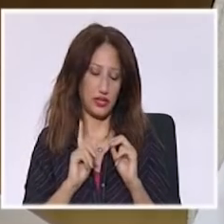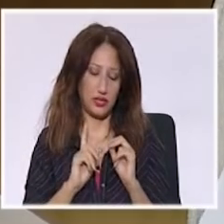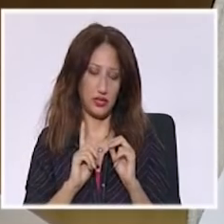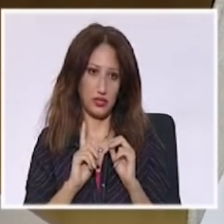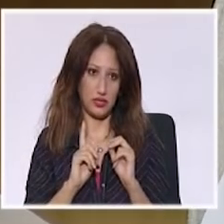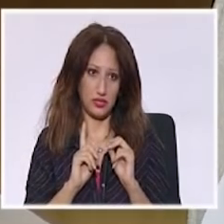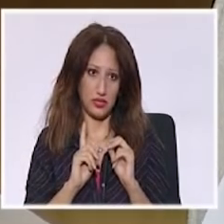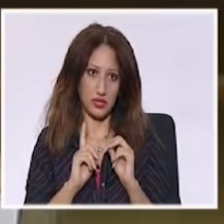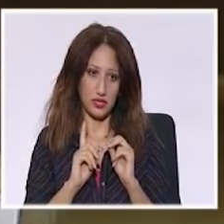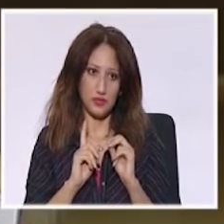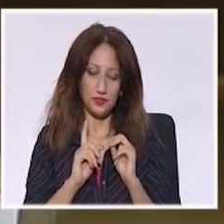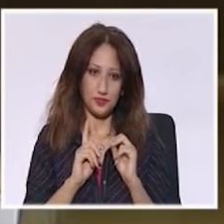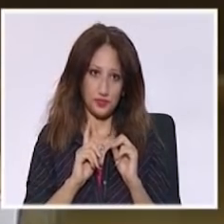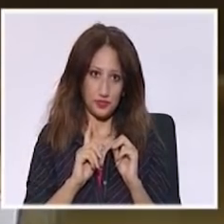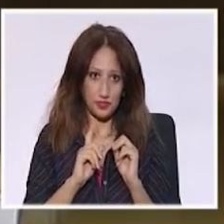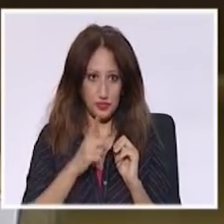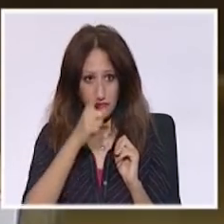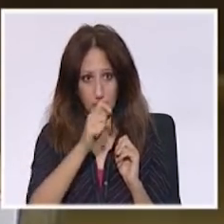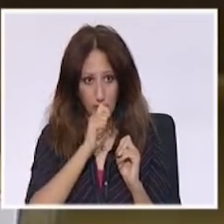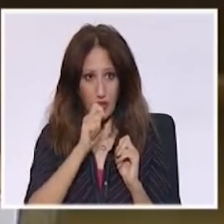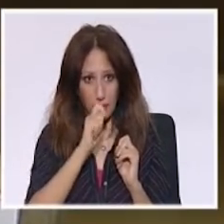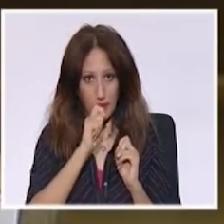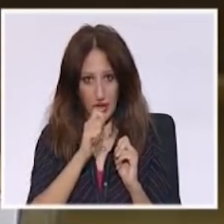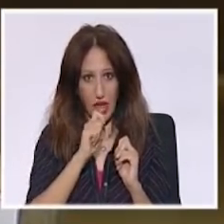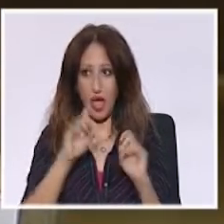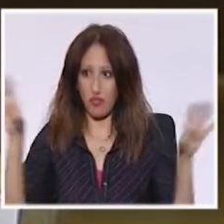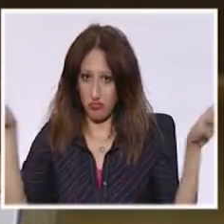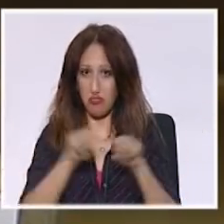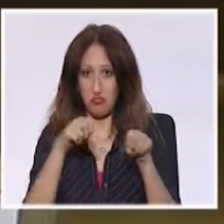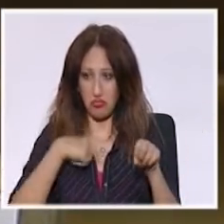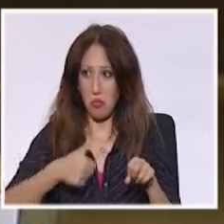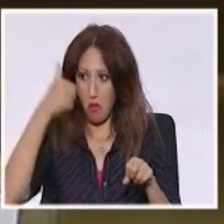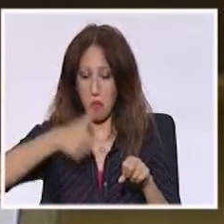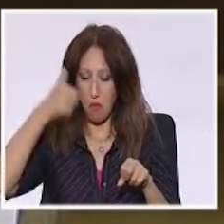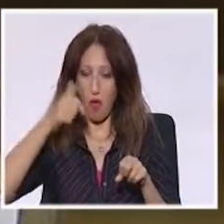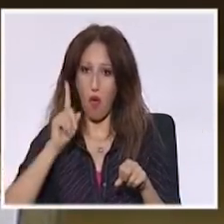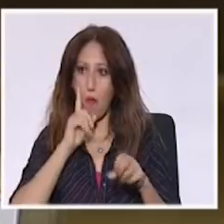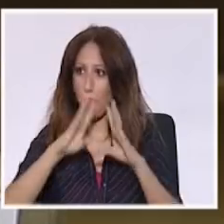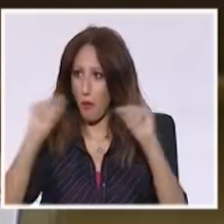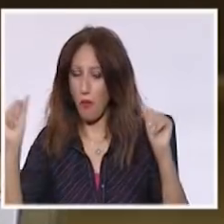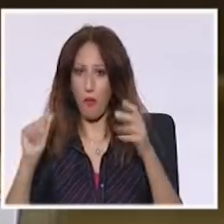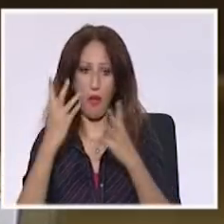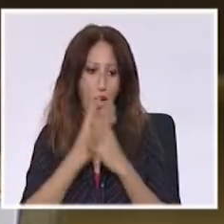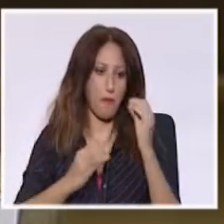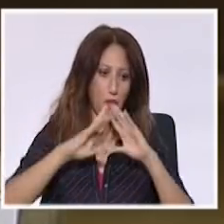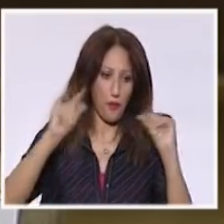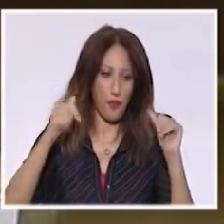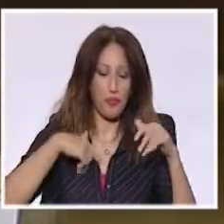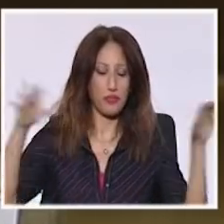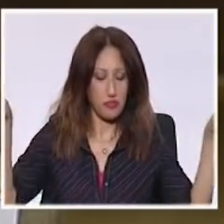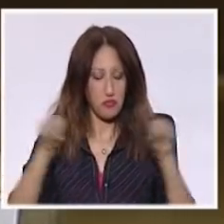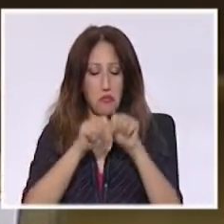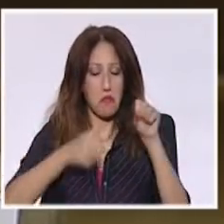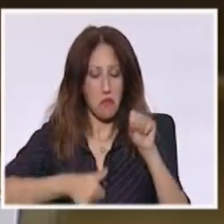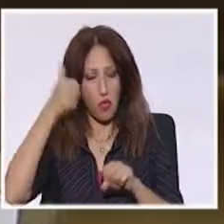كنت، انا شخصيا كراجل بيقدم برنامج وياما رجعنا ابناء لابائهم كتير في البرنامج على مر 20 سنه، البرنامج نجح الحقيقه بنعمل